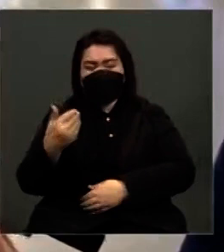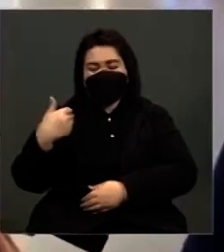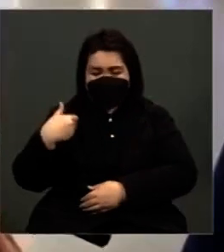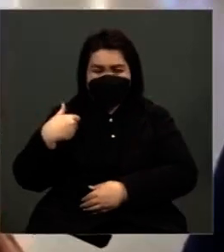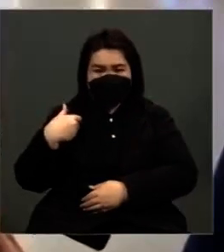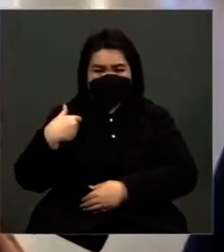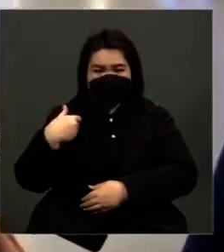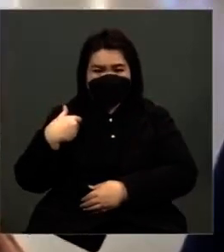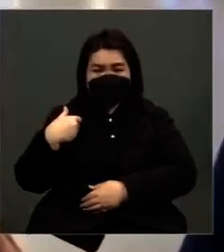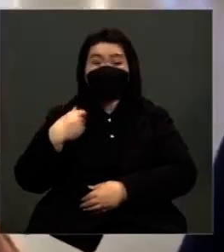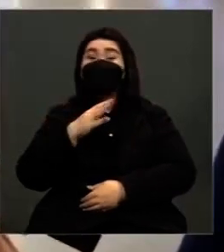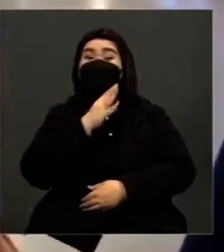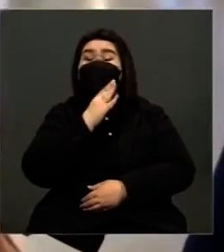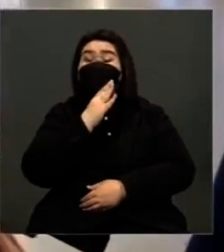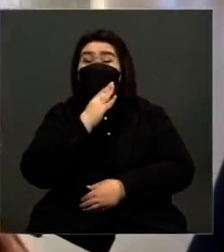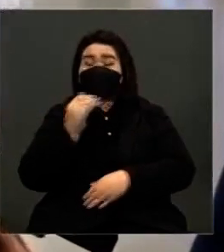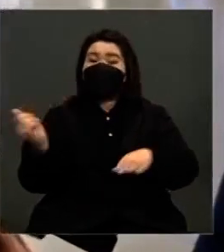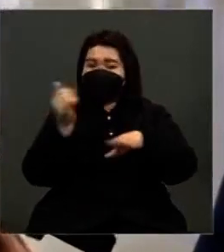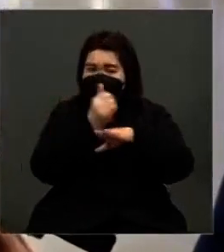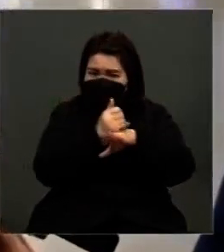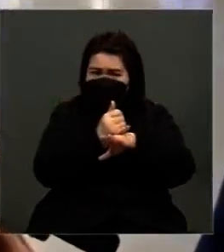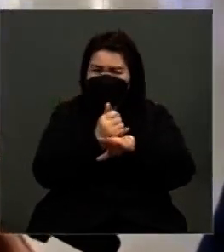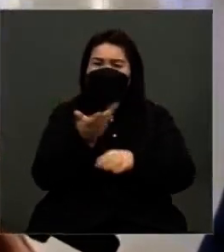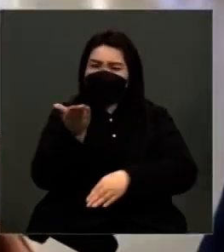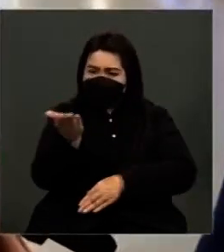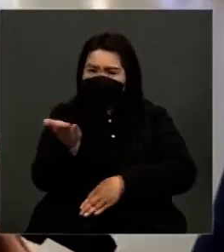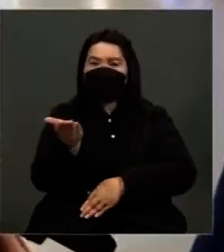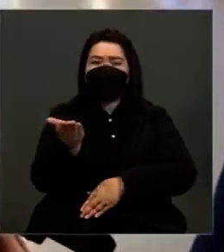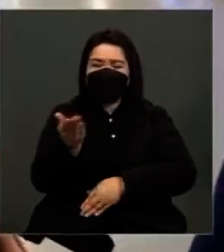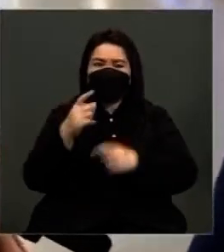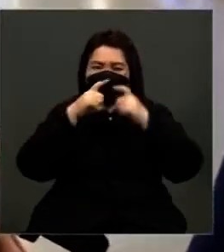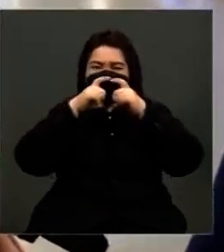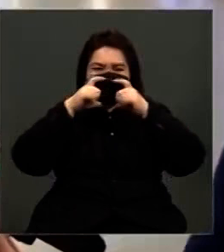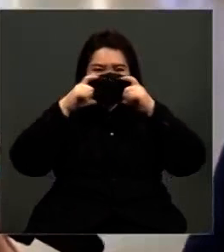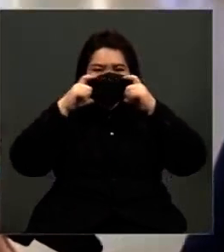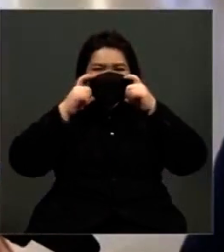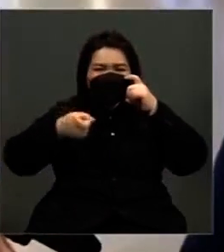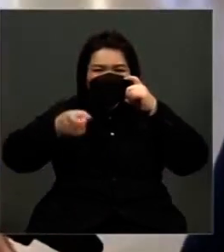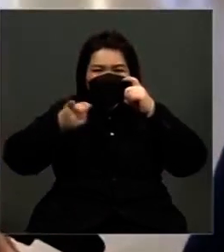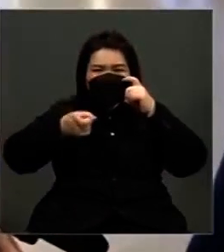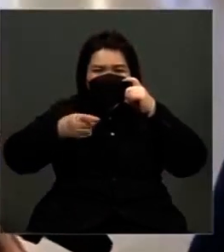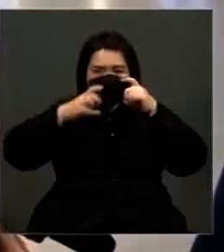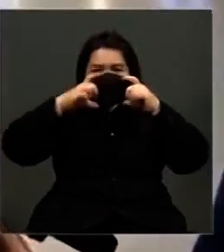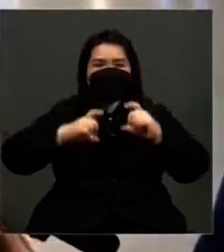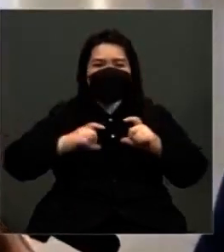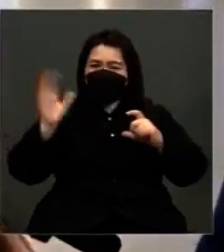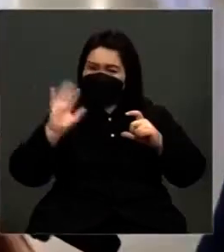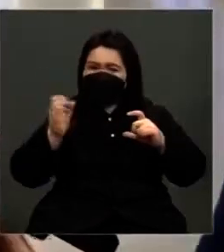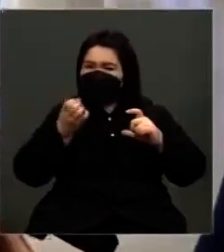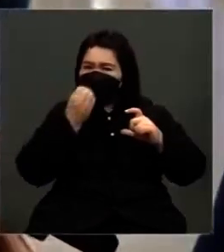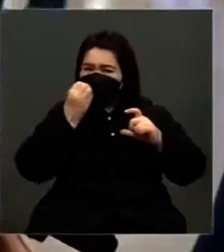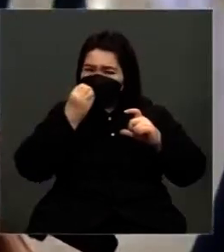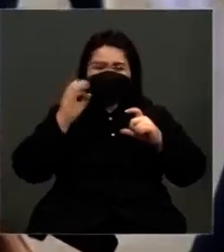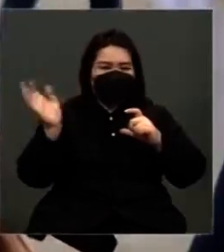ครับก็ในเรื่องของการเดินทางเนี่ยก็ขอความร่วมมือผู้โดยสารที่จะสวมหน้ากากอนามัยตลอดเวลานะครับแล้วก็ไม่รับประทานอาหารบนรถนะ